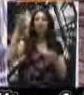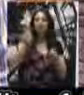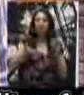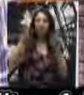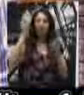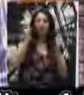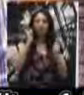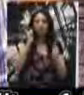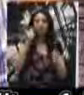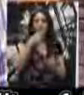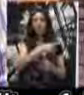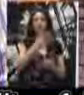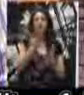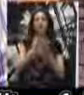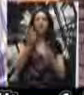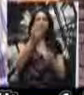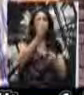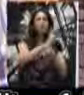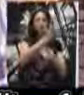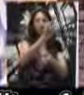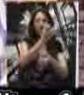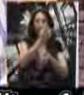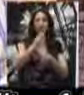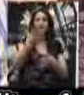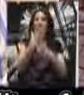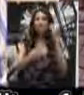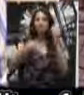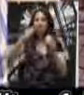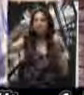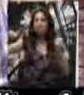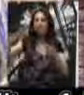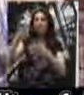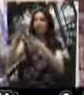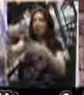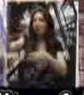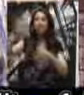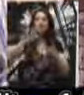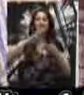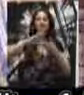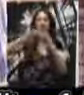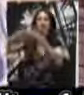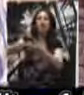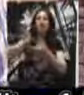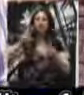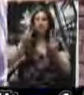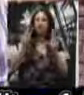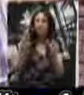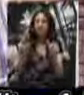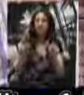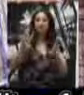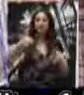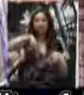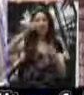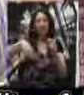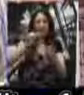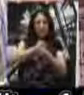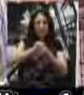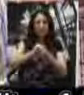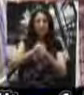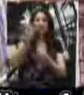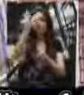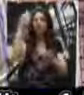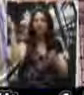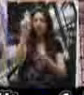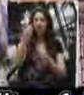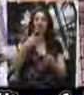ان هم يخشوا السجن عشان ضمنوا بناتهم عشان يجهزوهم ويجيبوا لهم العفش اللي صرفت 1000 و2000